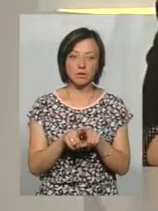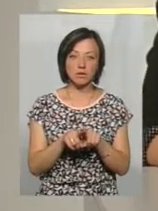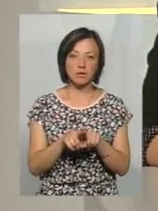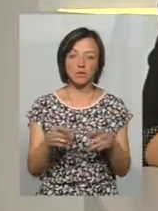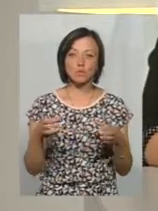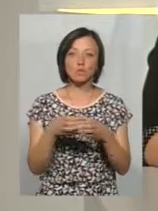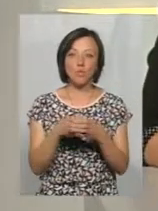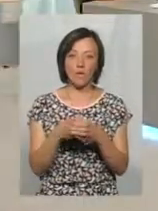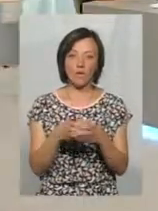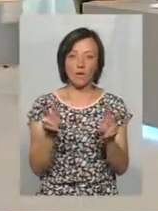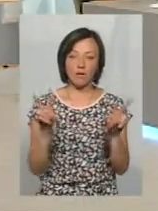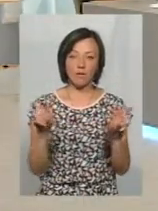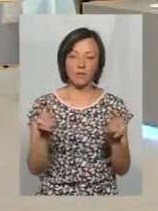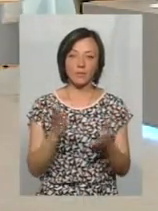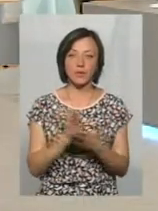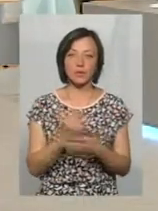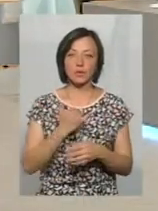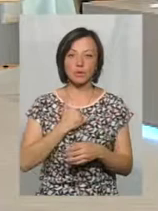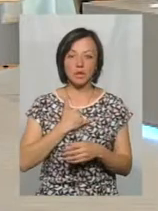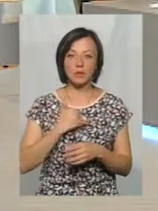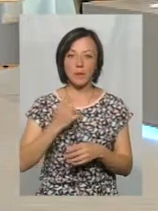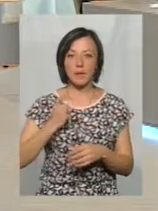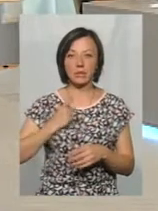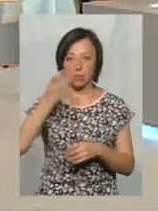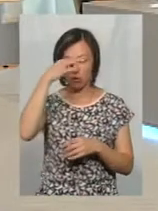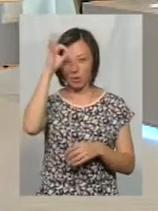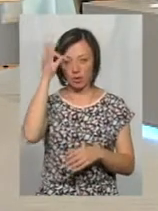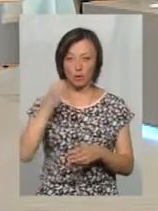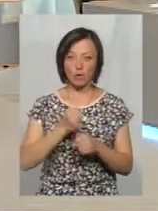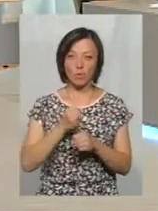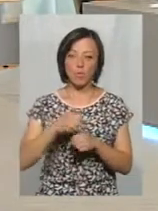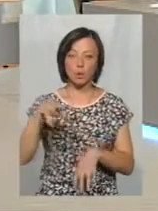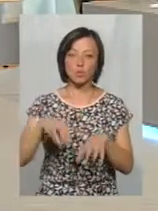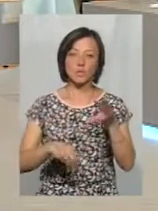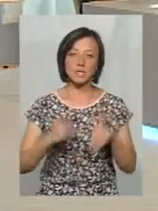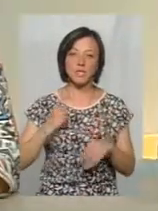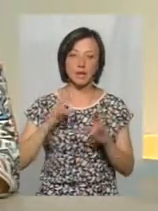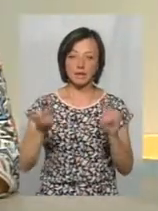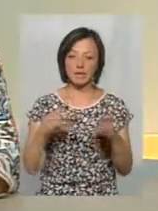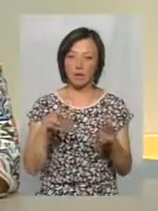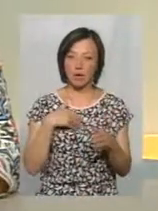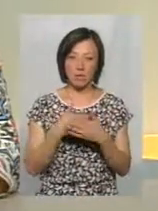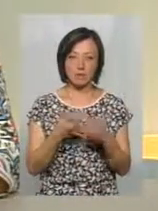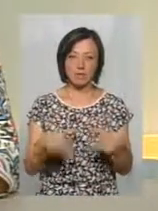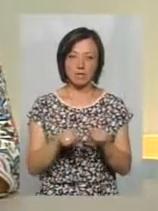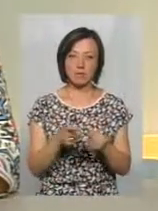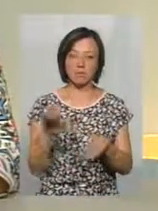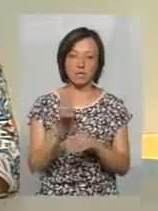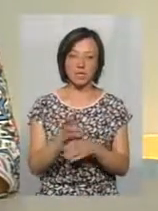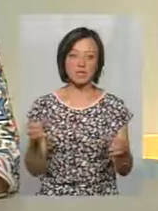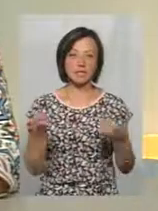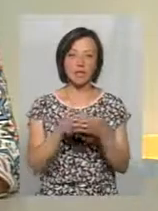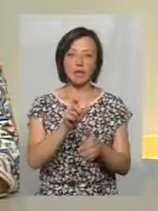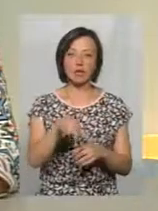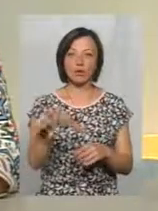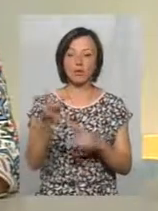тусовка. Ну от, дивіться, є у нас так само патрульна поліція робить сусідська варта, так? Тобто не треба ніякої громадської організації, от прийшли, зібрали